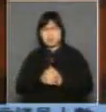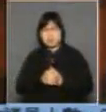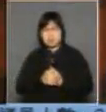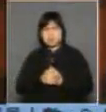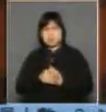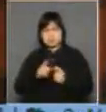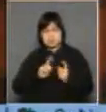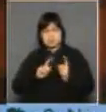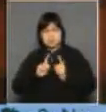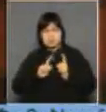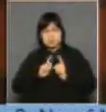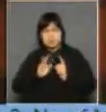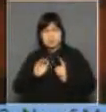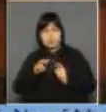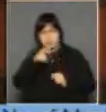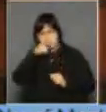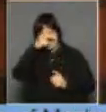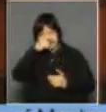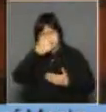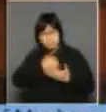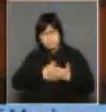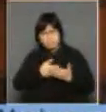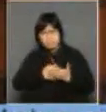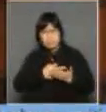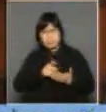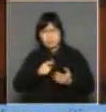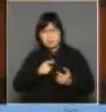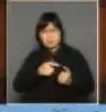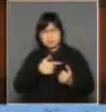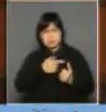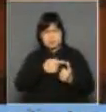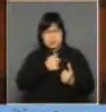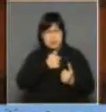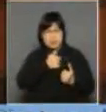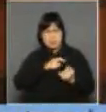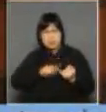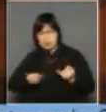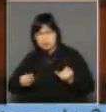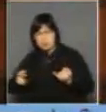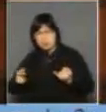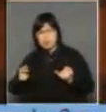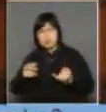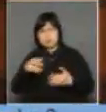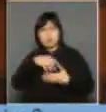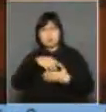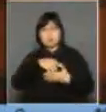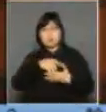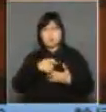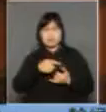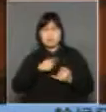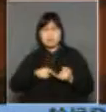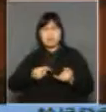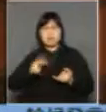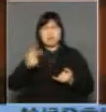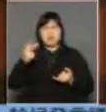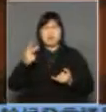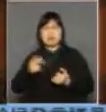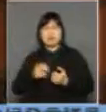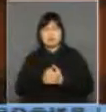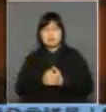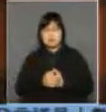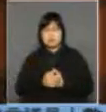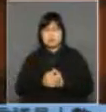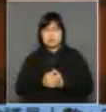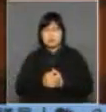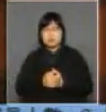令到一个政策是朝令夕改，一个内容亦都是朝令夕改。所以